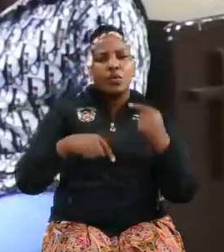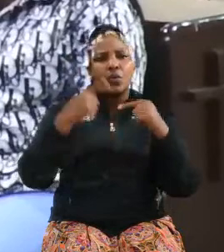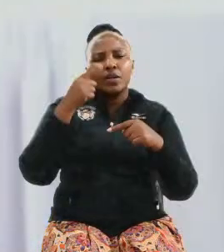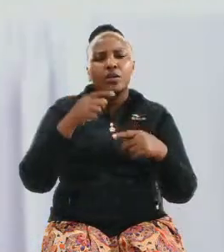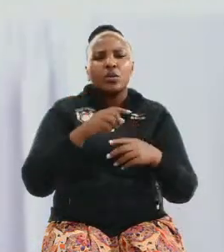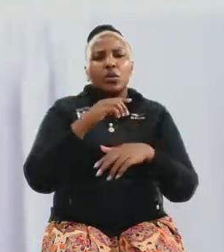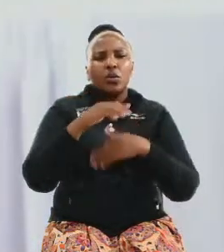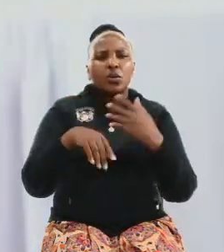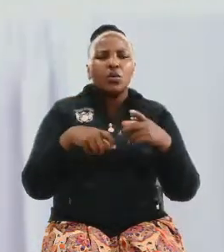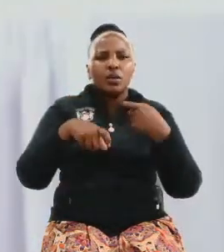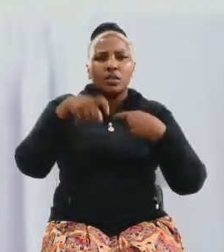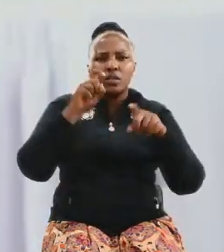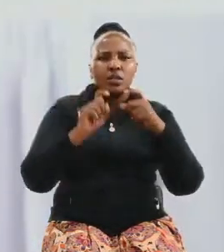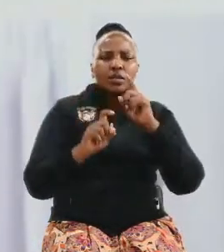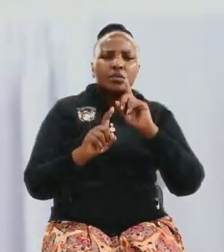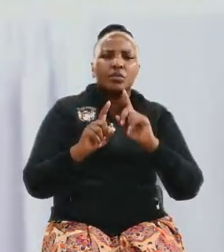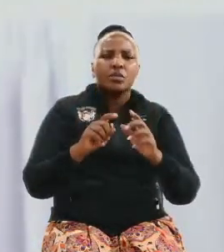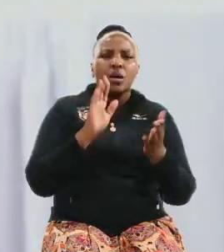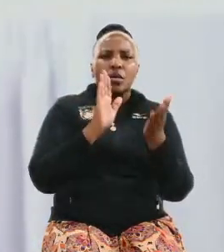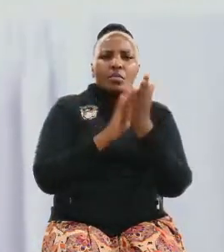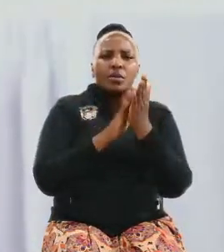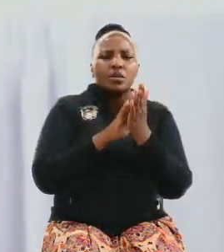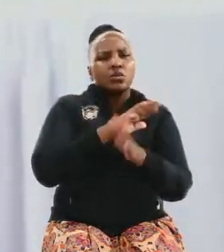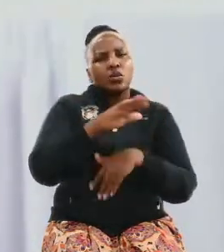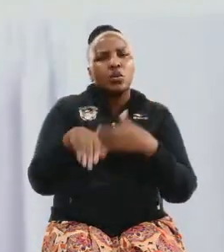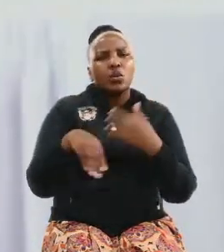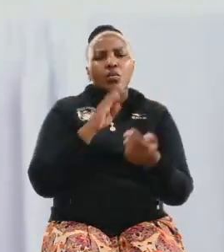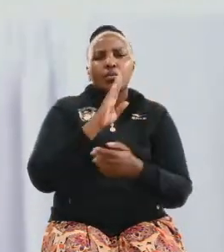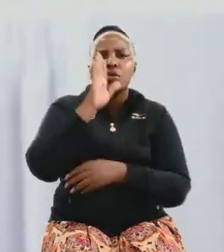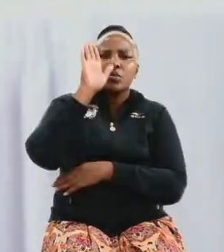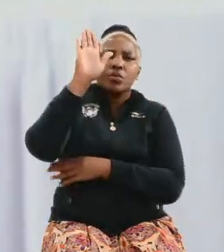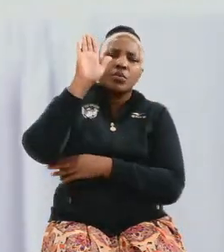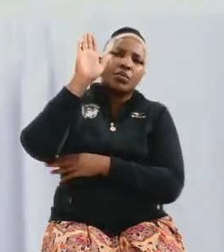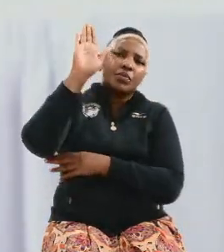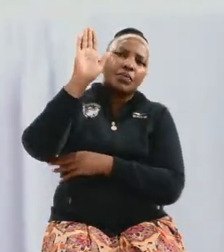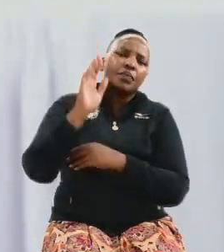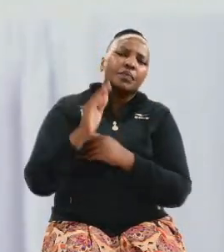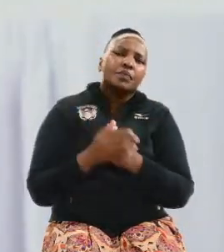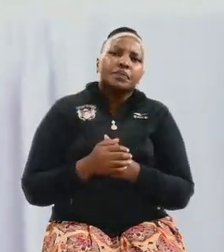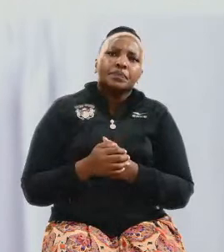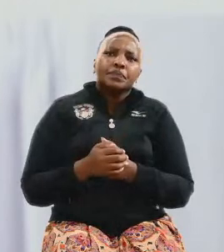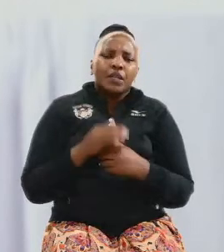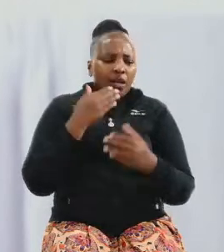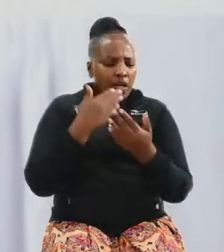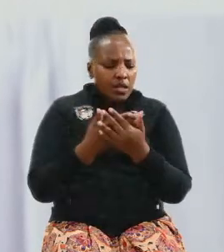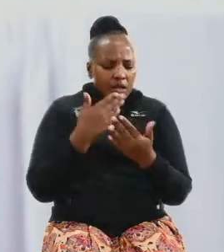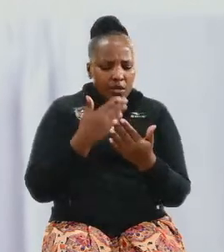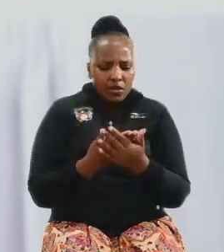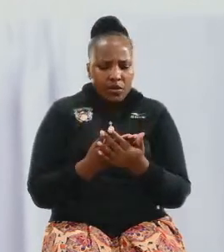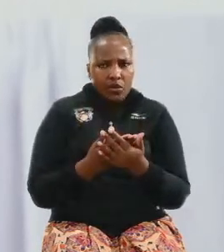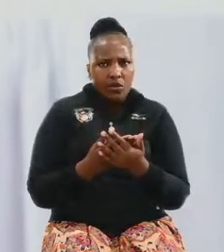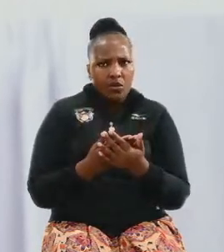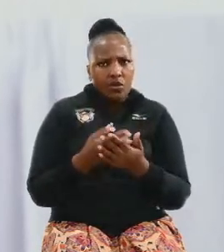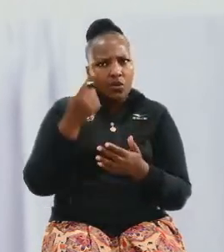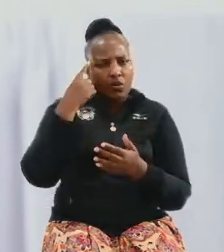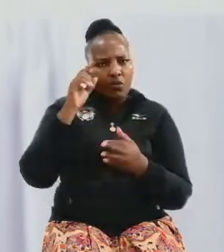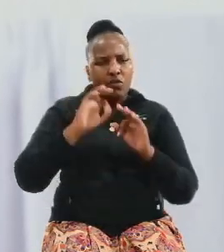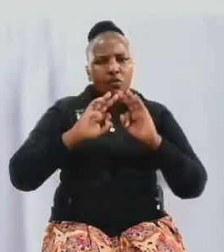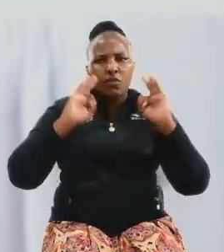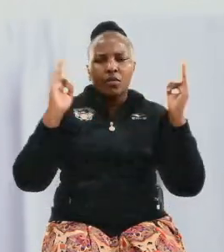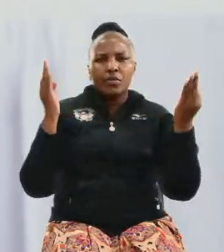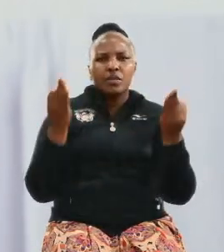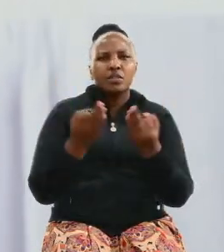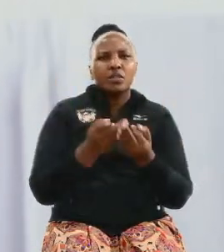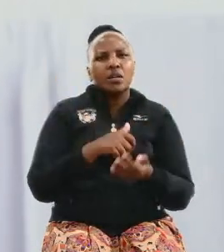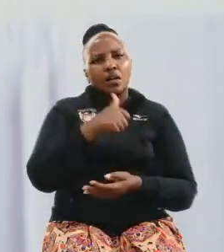ajabu. Na ukifanya hivyo, sifa na shukrani sitakuwa ni kwako Bwana. Ni asante Bwana hata kwa familia, kuna watu